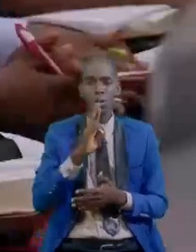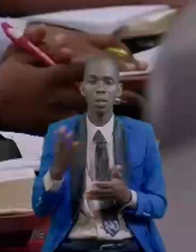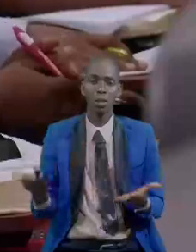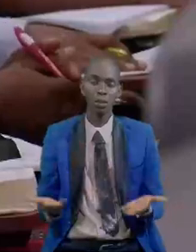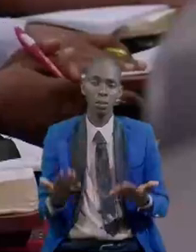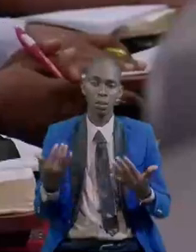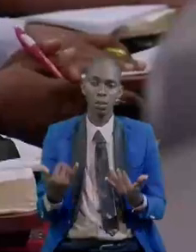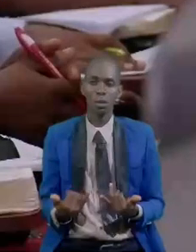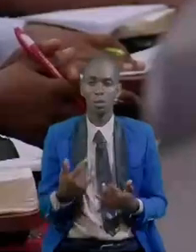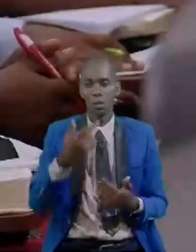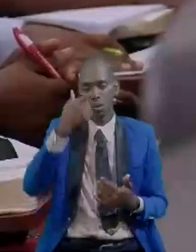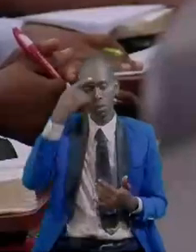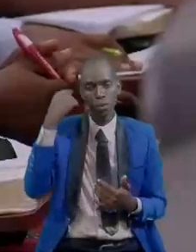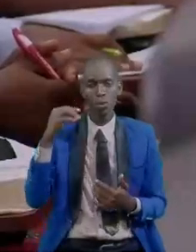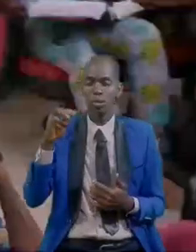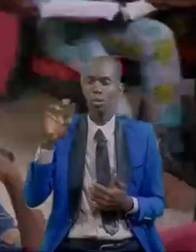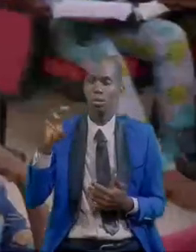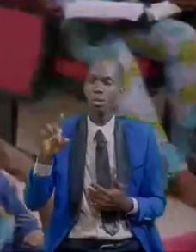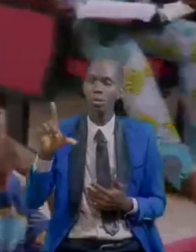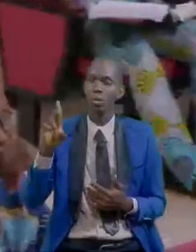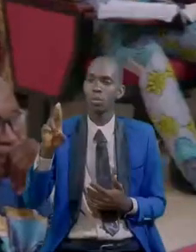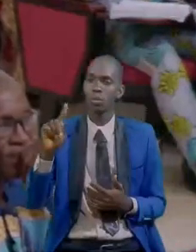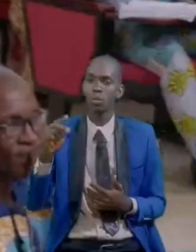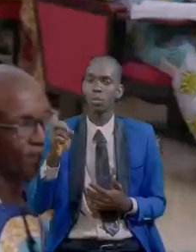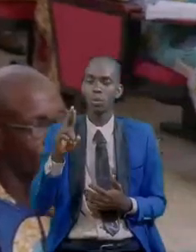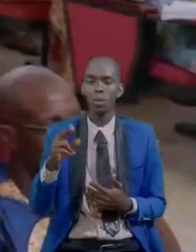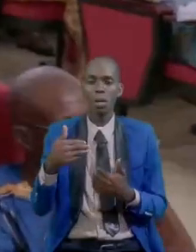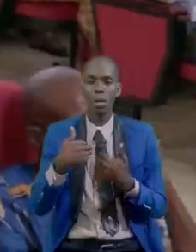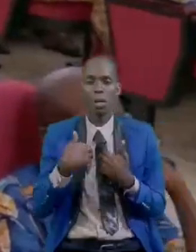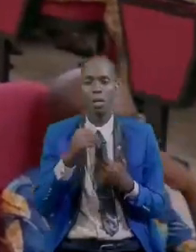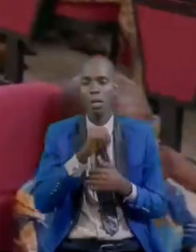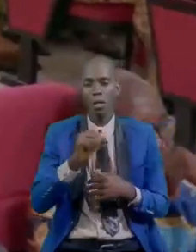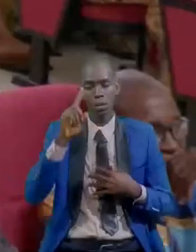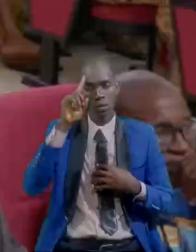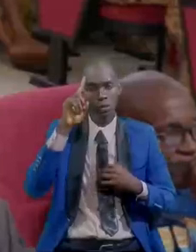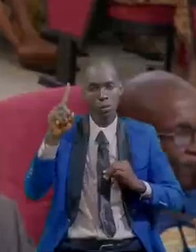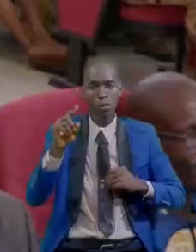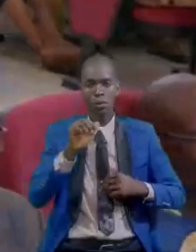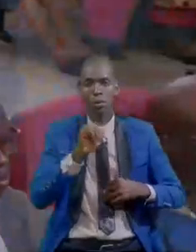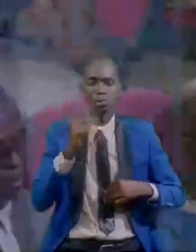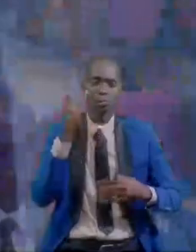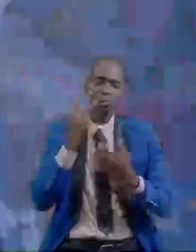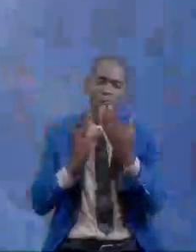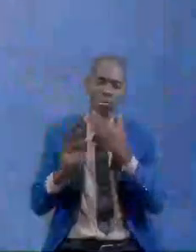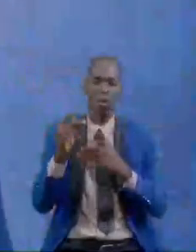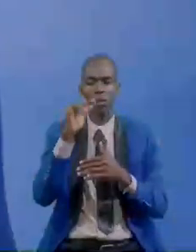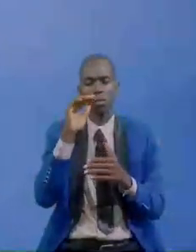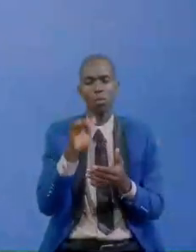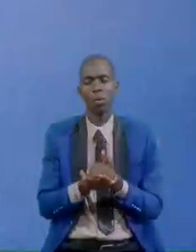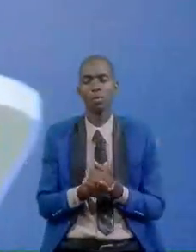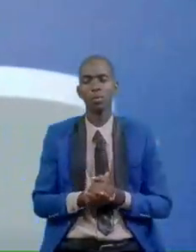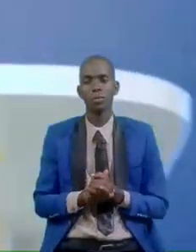Parce que Martin Luther avait une femme intelligente, visionnaire. Mais vous